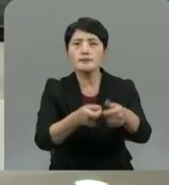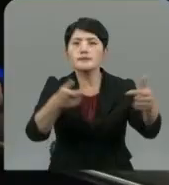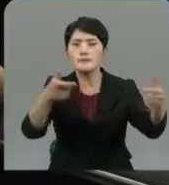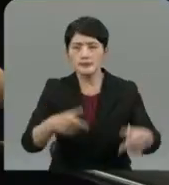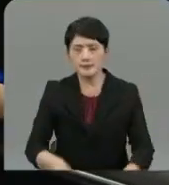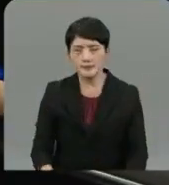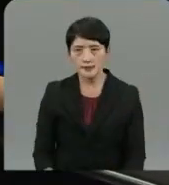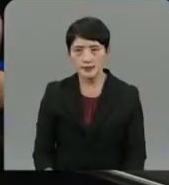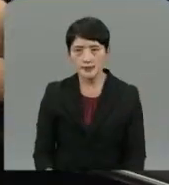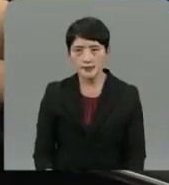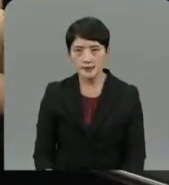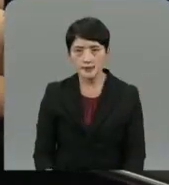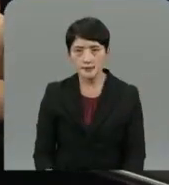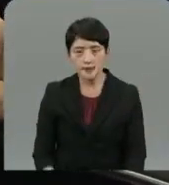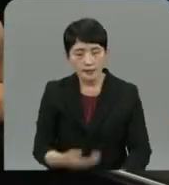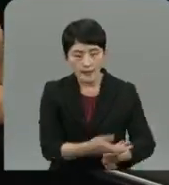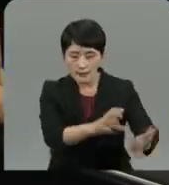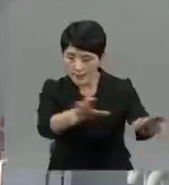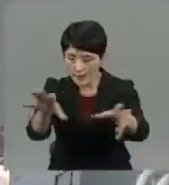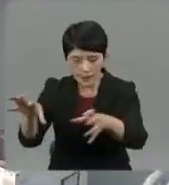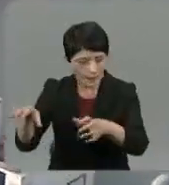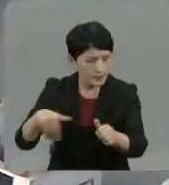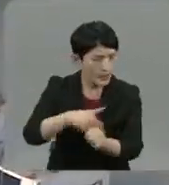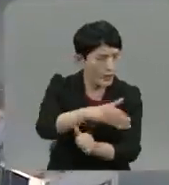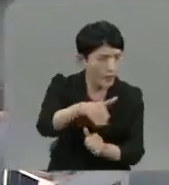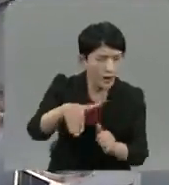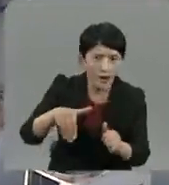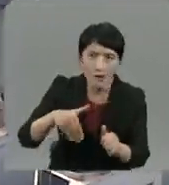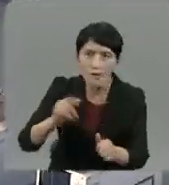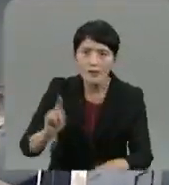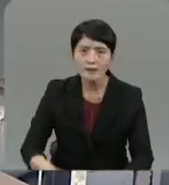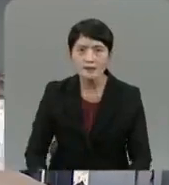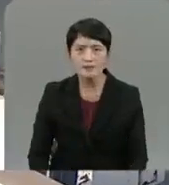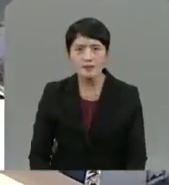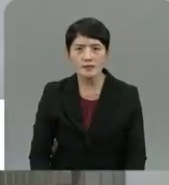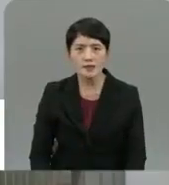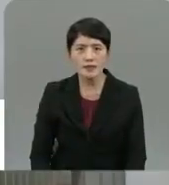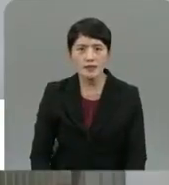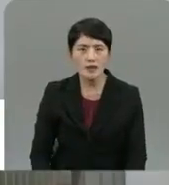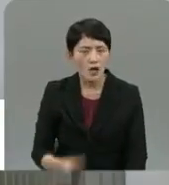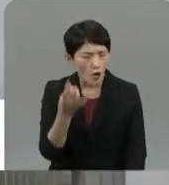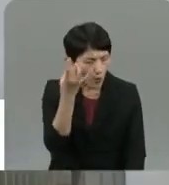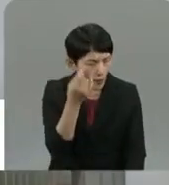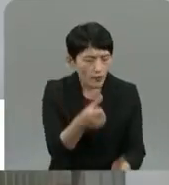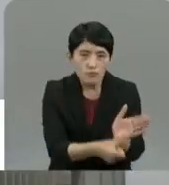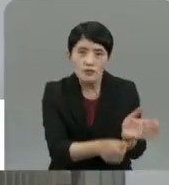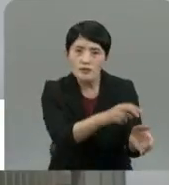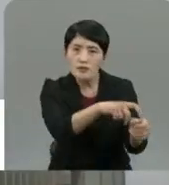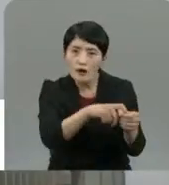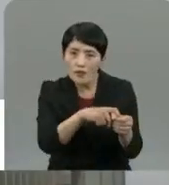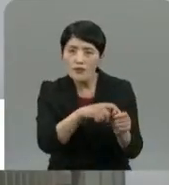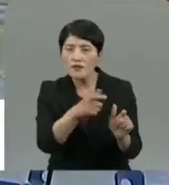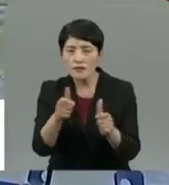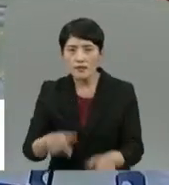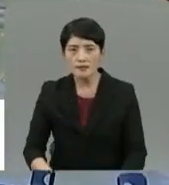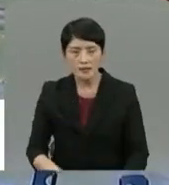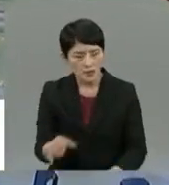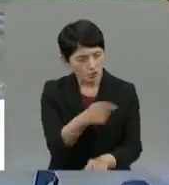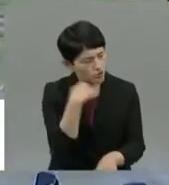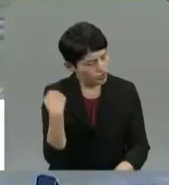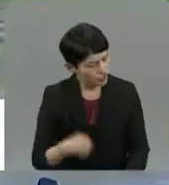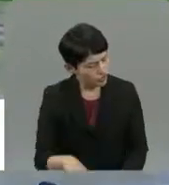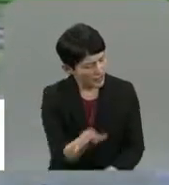в сообщении корейского института развития объем промышленного производства частные расходы инвестиций